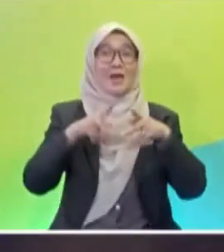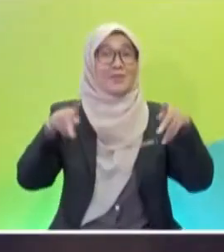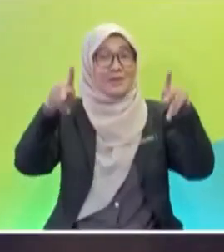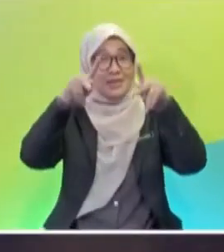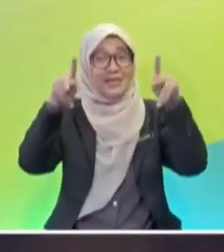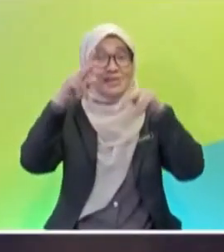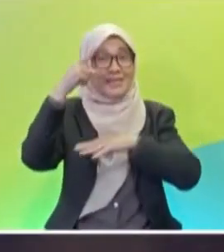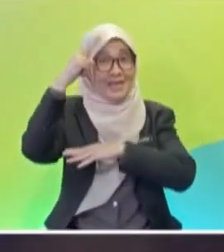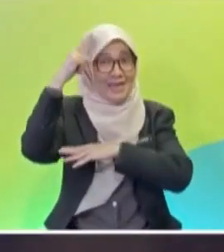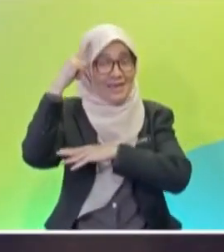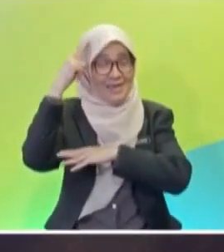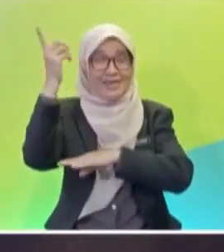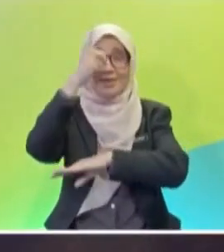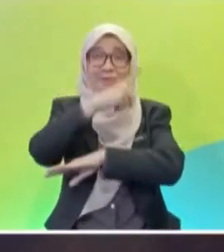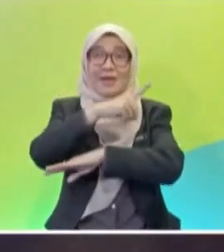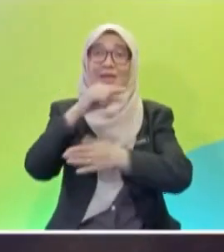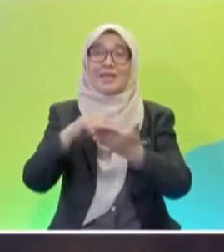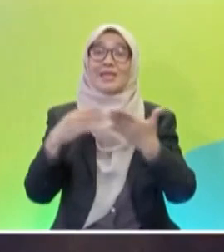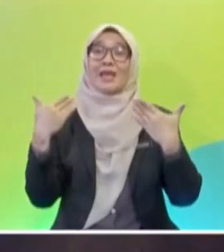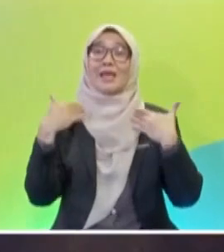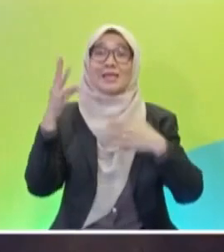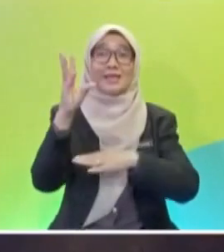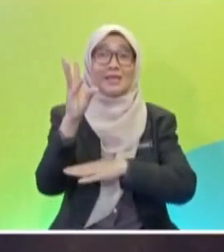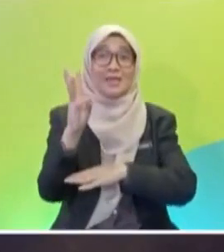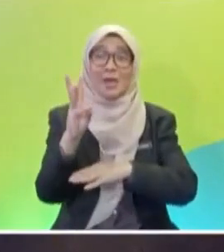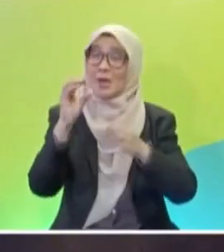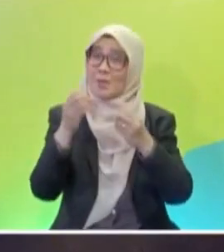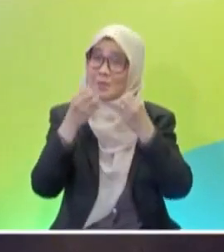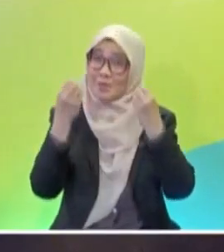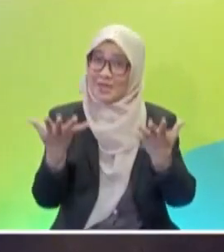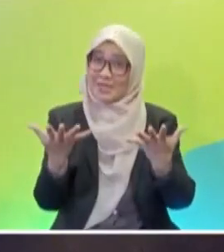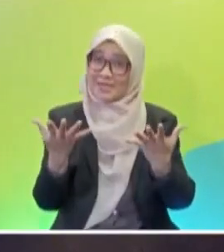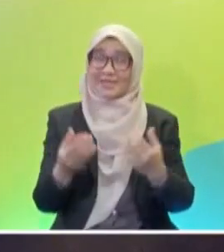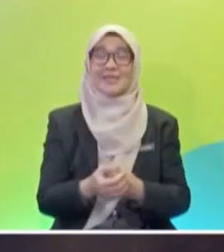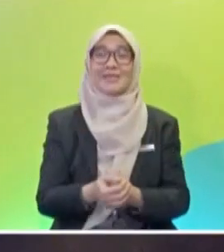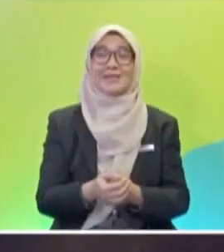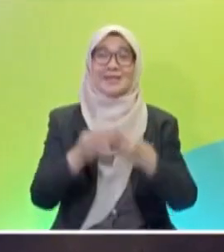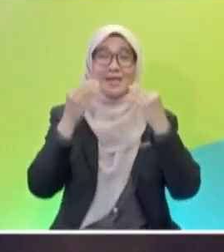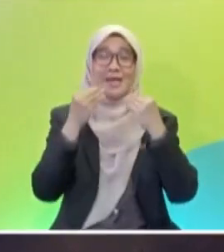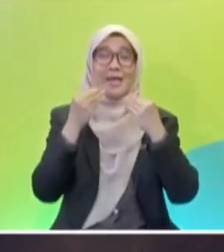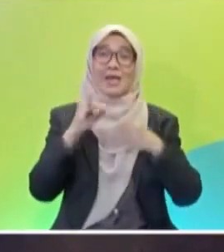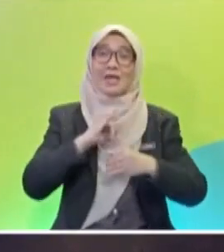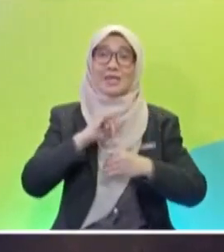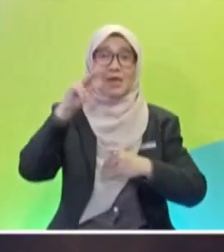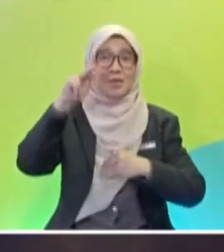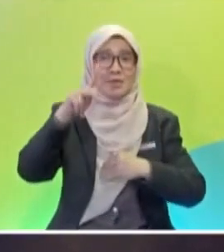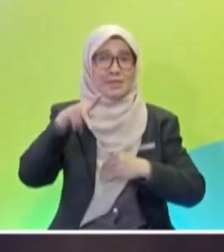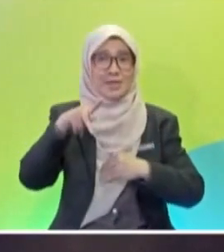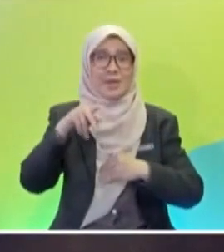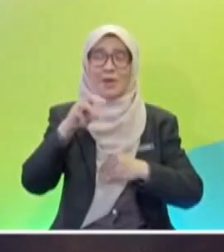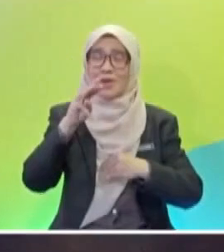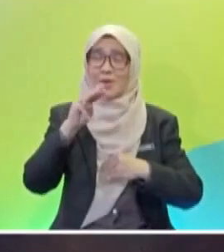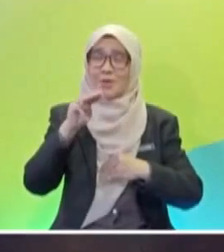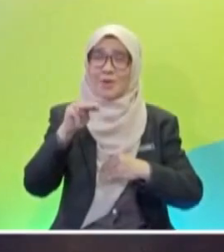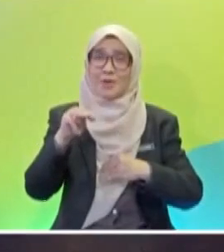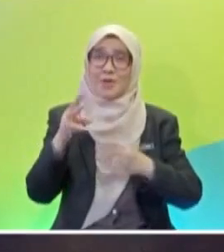Hanif untuk hari ini ada enam rame-rama di pokok yang cantik Ibu saya pasti murid karo maju tak tanya lemah Saya